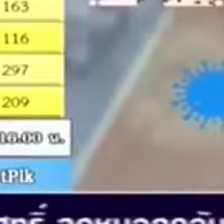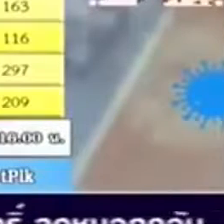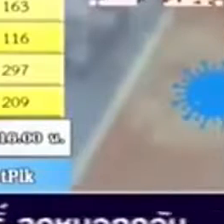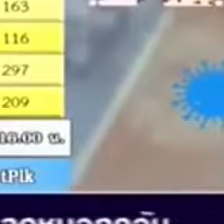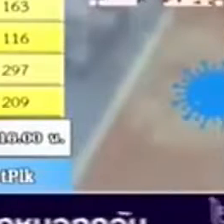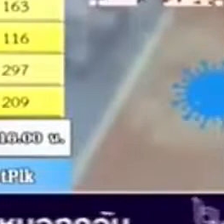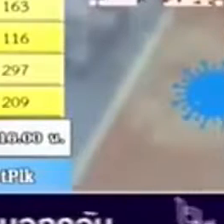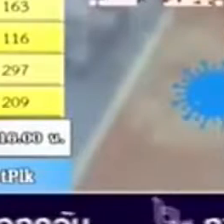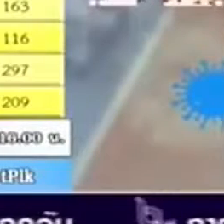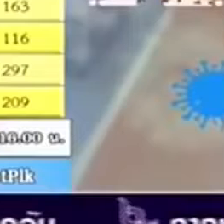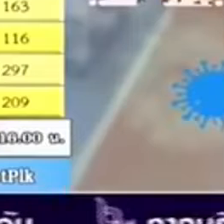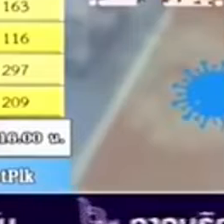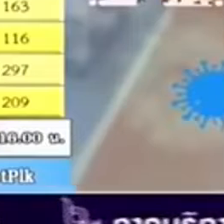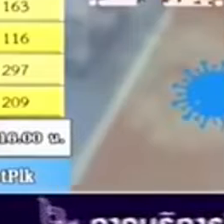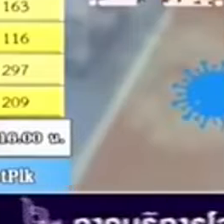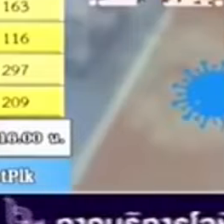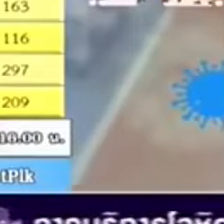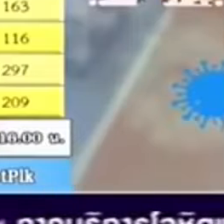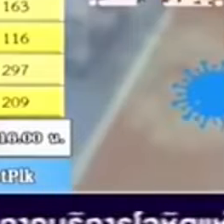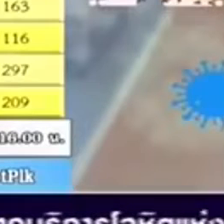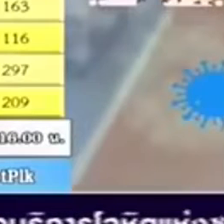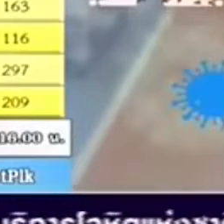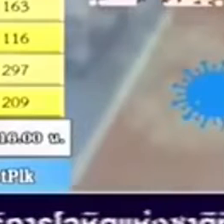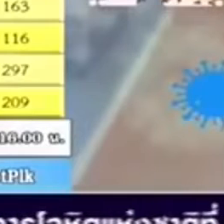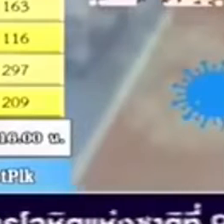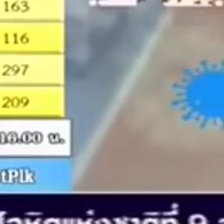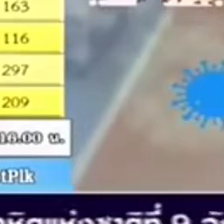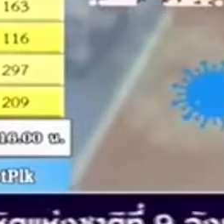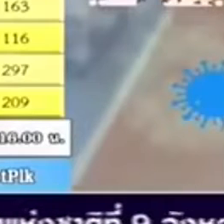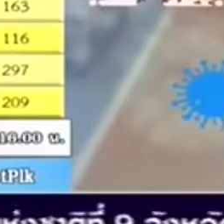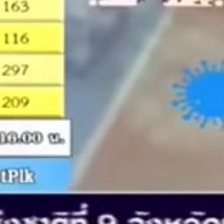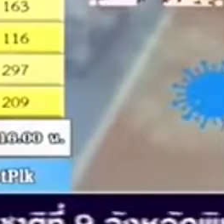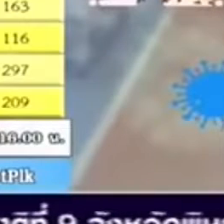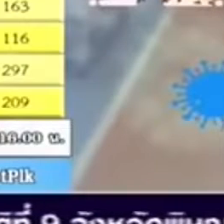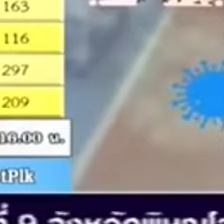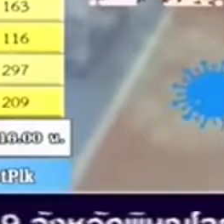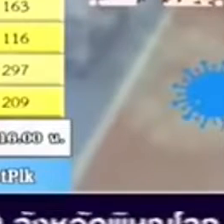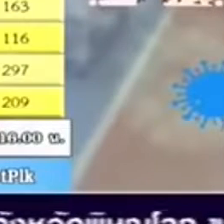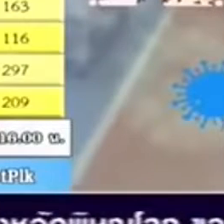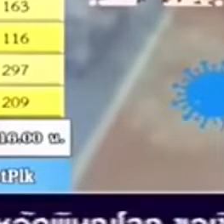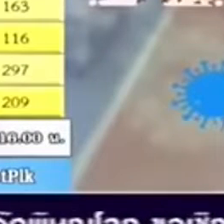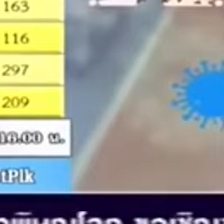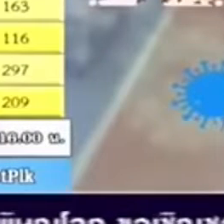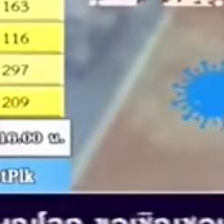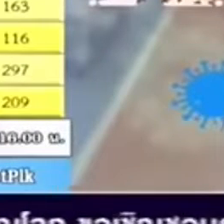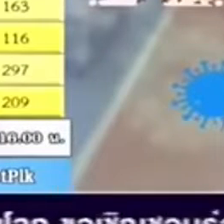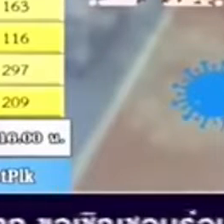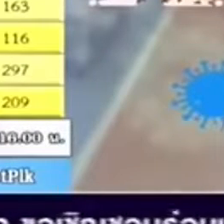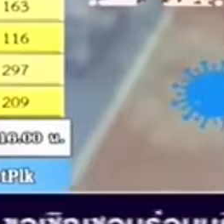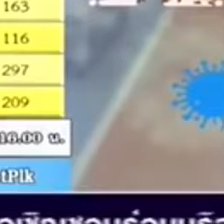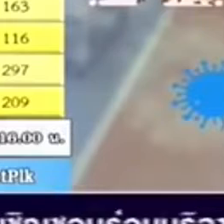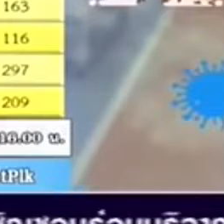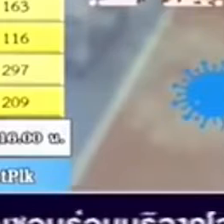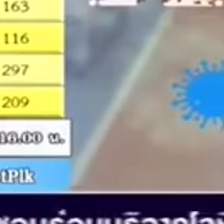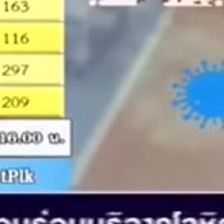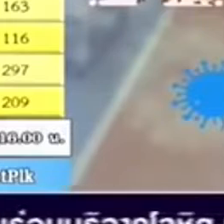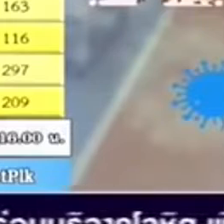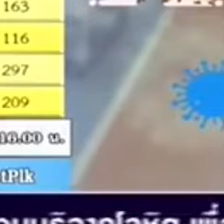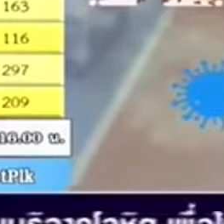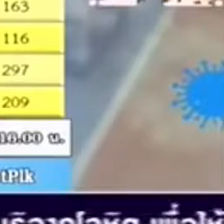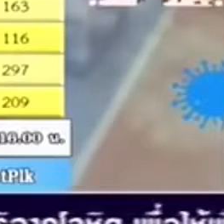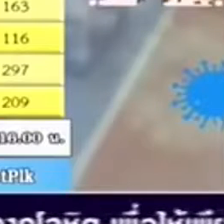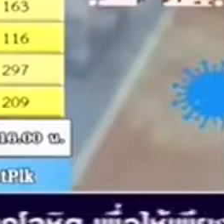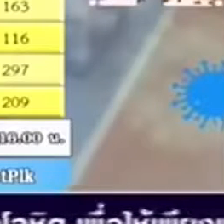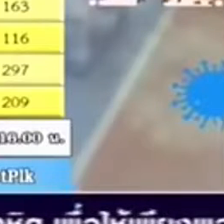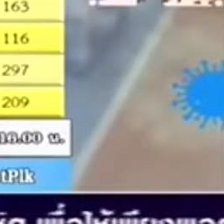พิจิตร23เตียงนครสวรรค์224เตียงและอุทัยธานี58เตียงค่ะ ขณะที่จำนวน